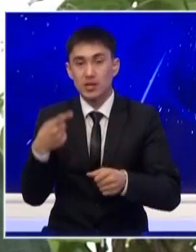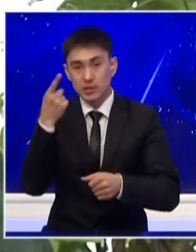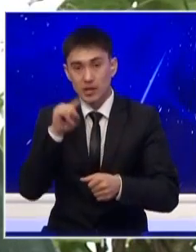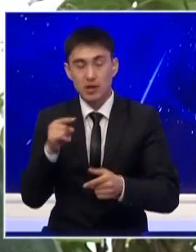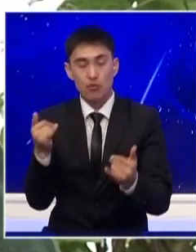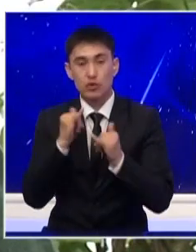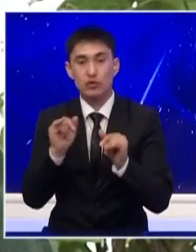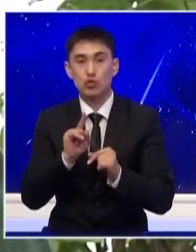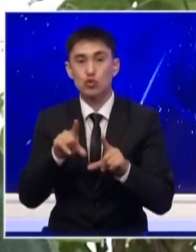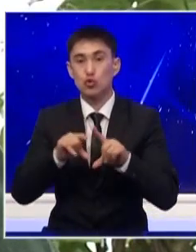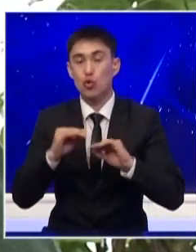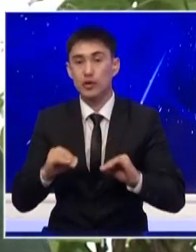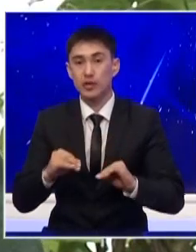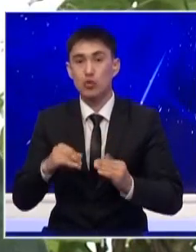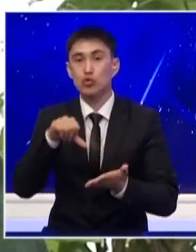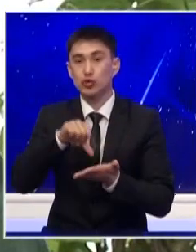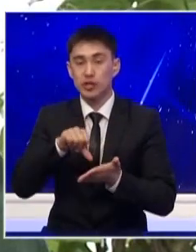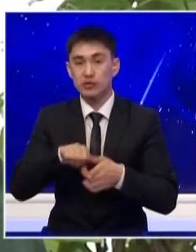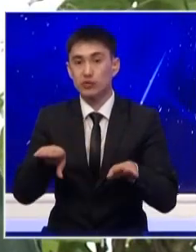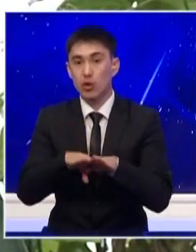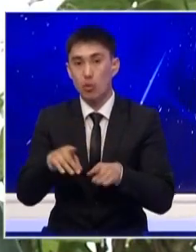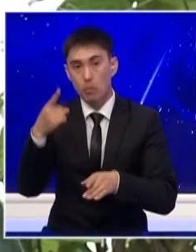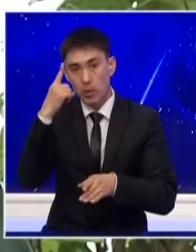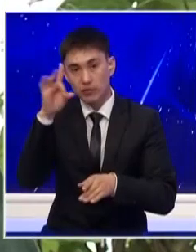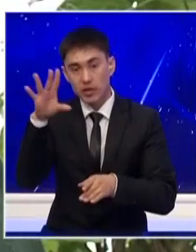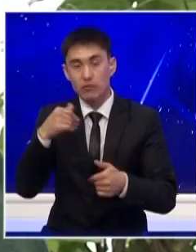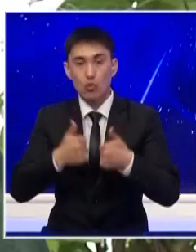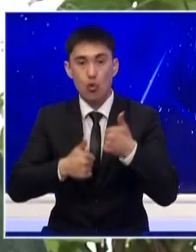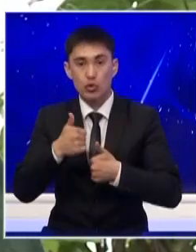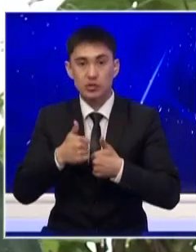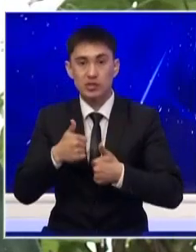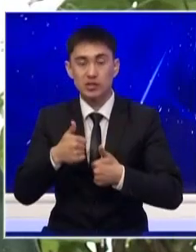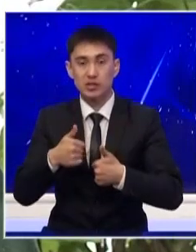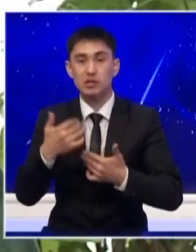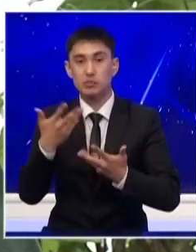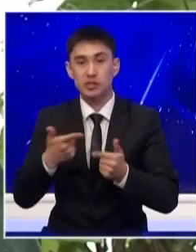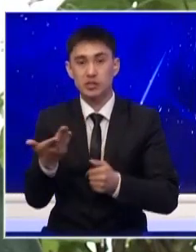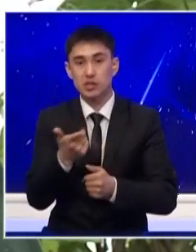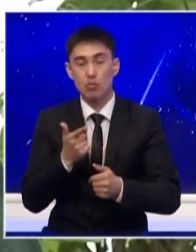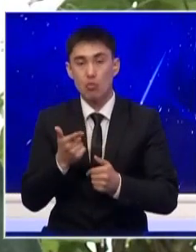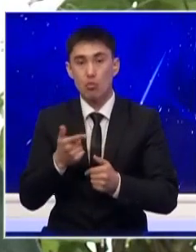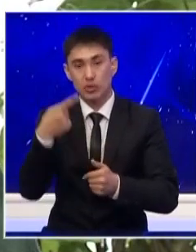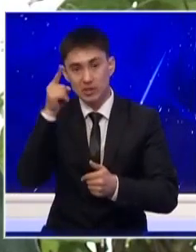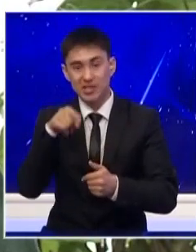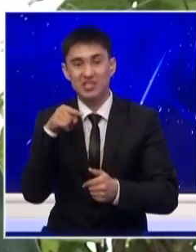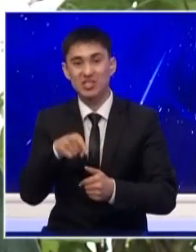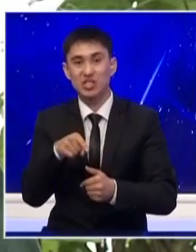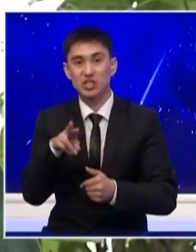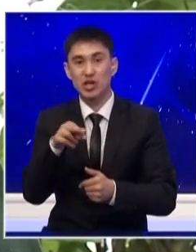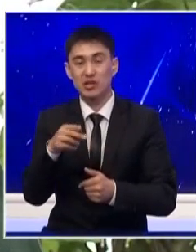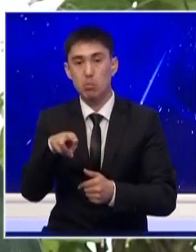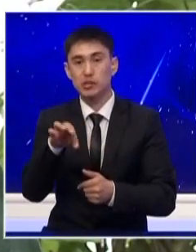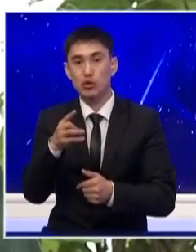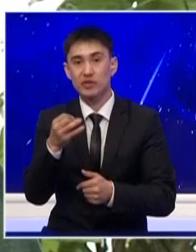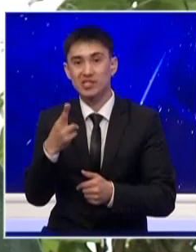я восхищен тем, что школьники приняли участие в таком познавательном конкурсе и соревновались между собой на знания 1001